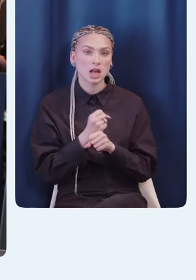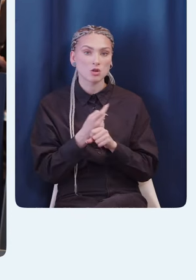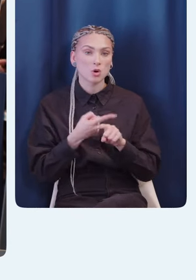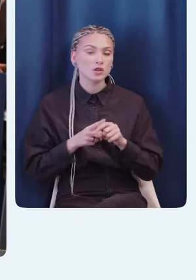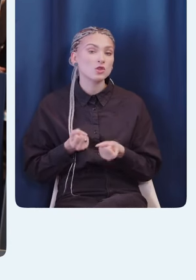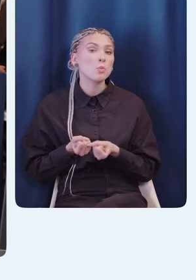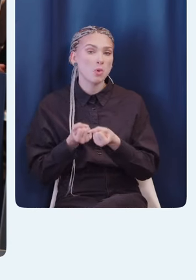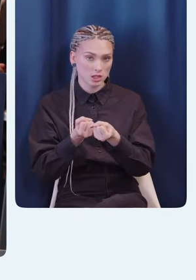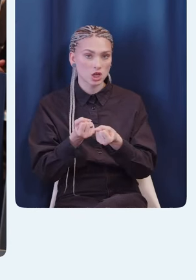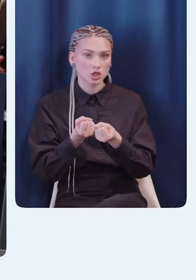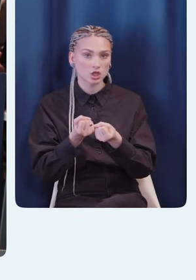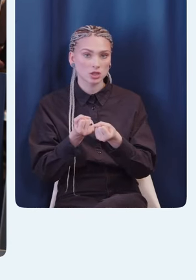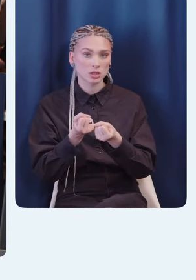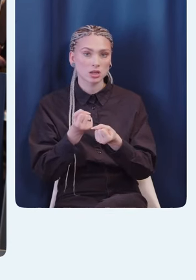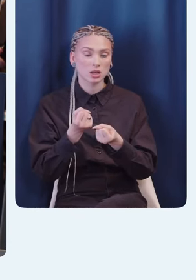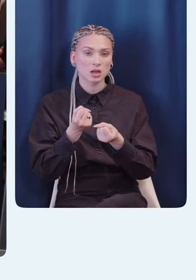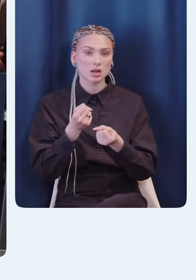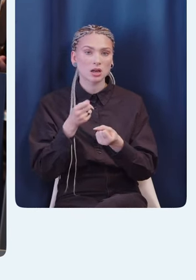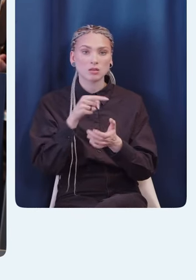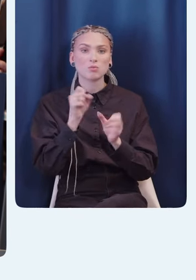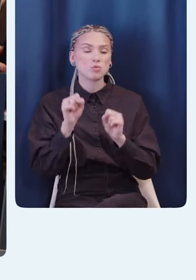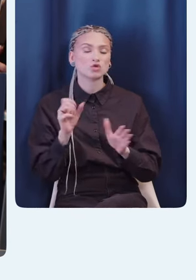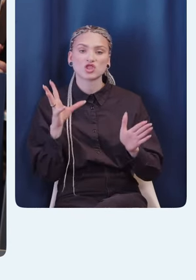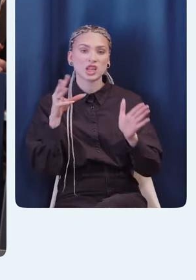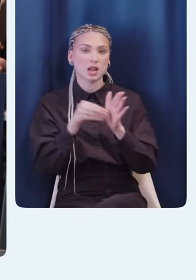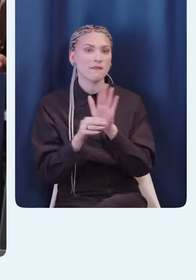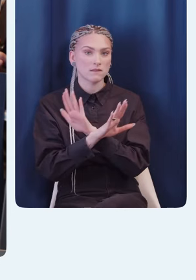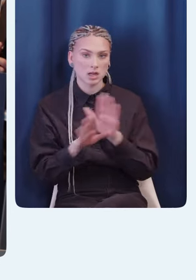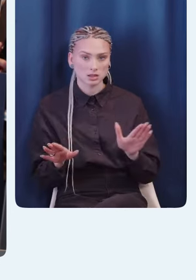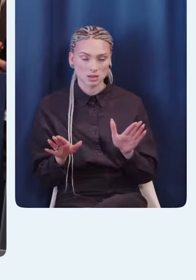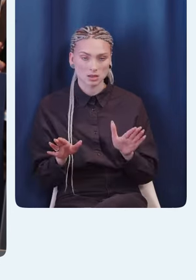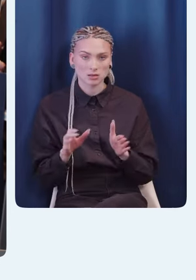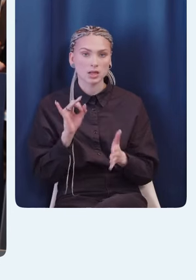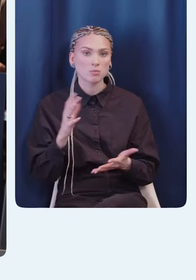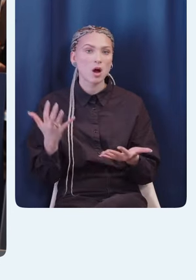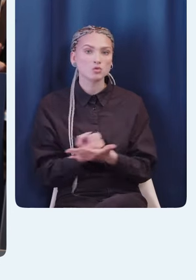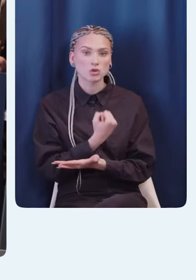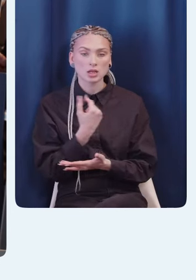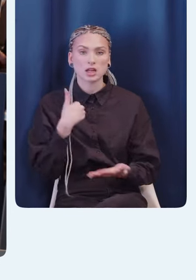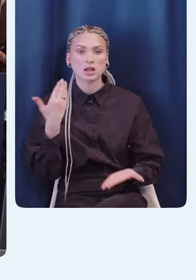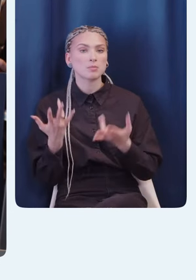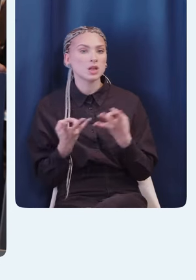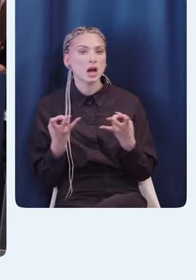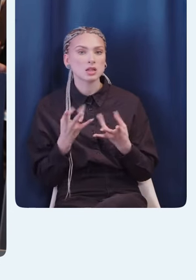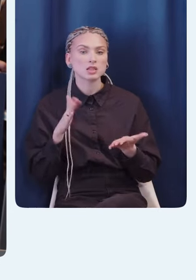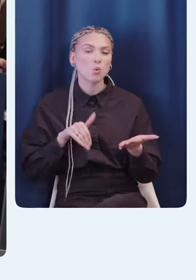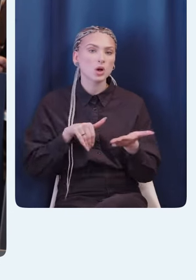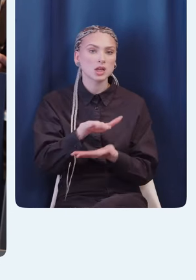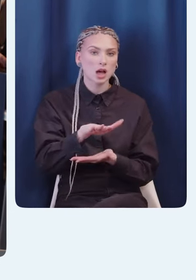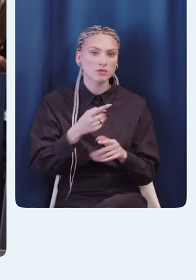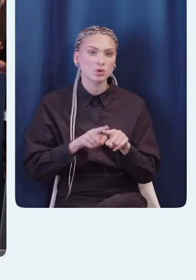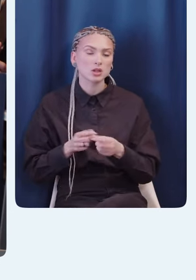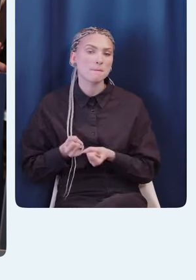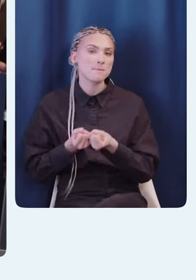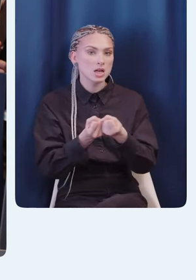то трек может там не влезать полностью в квартал. То есть вот, и получается, нам либо нужно как-то отказываться от этой